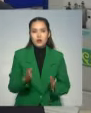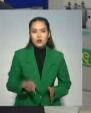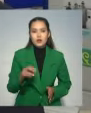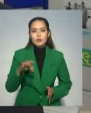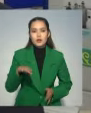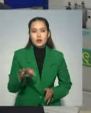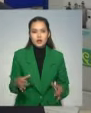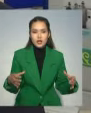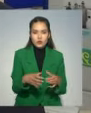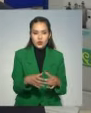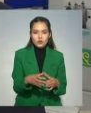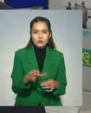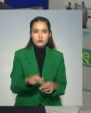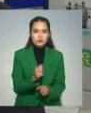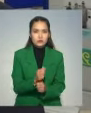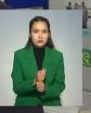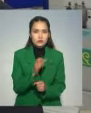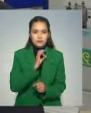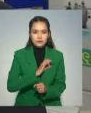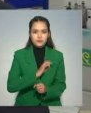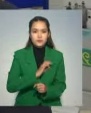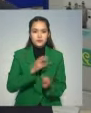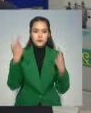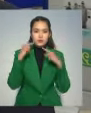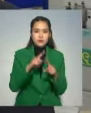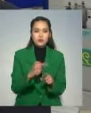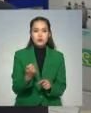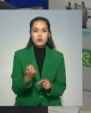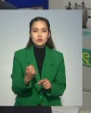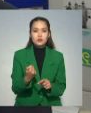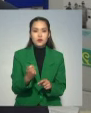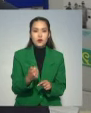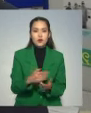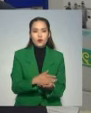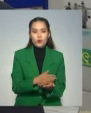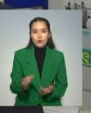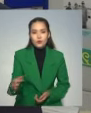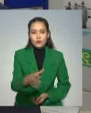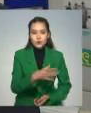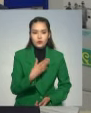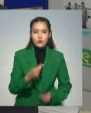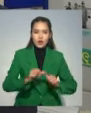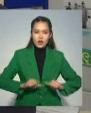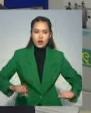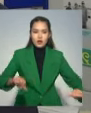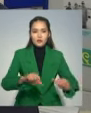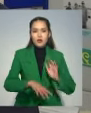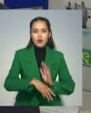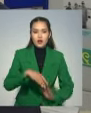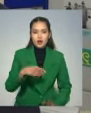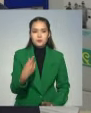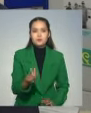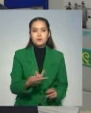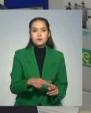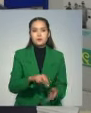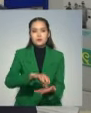получить информацию, это будет официальное подтверждение о той или иной кандидатуре именно в окружных избирательных комиссиях. То есть это будет самая последняя